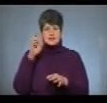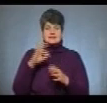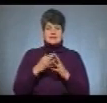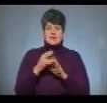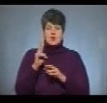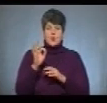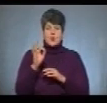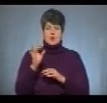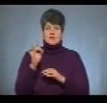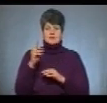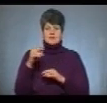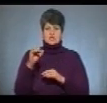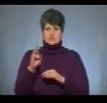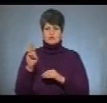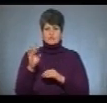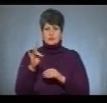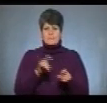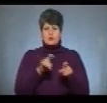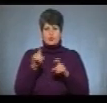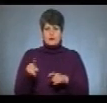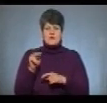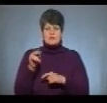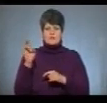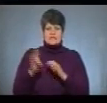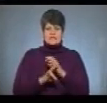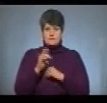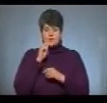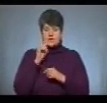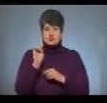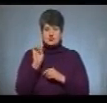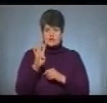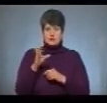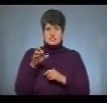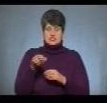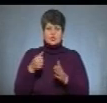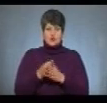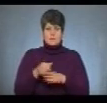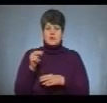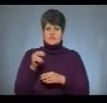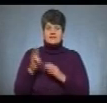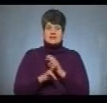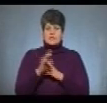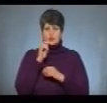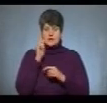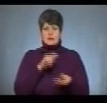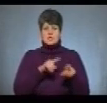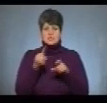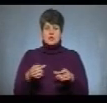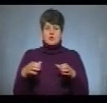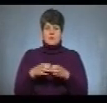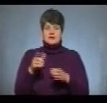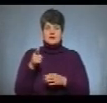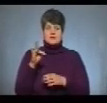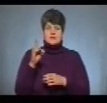Шумського району щодо переходу до Православної церкви України. І 14 січня до Православної церкви України перейшла громада села